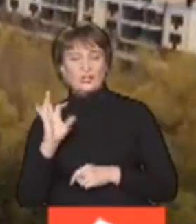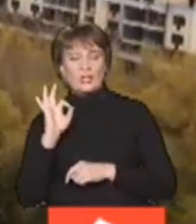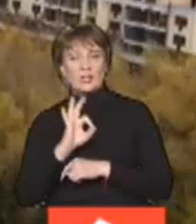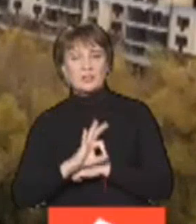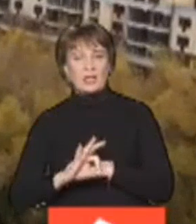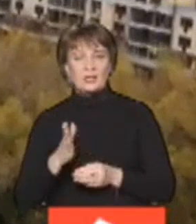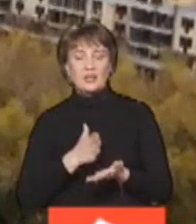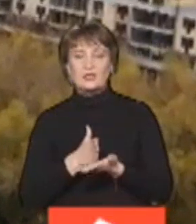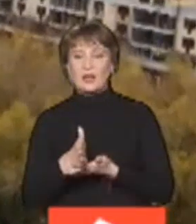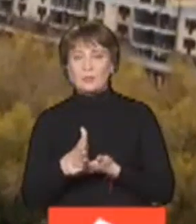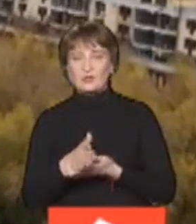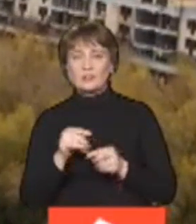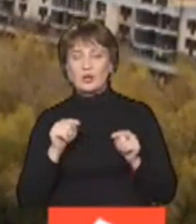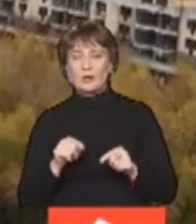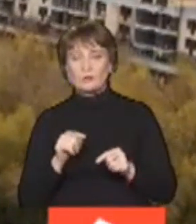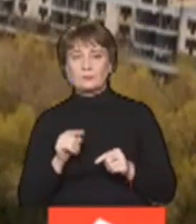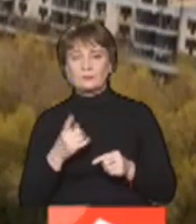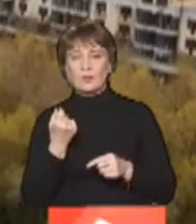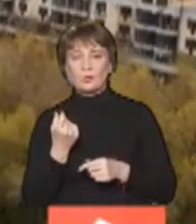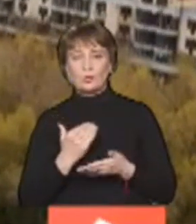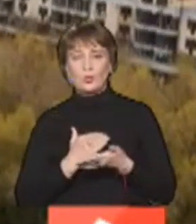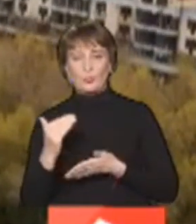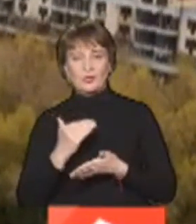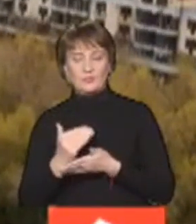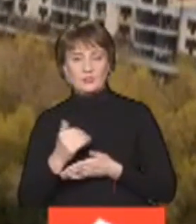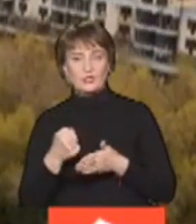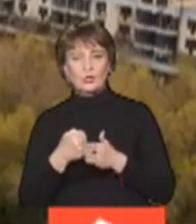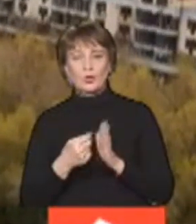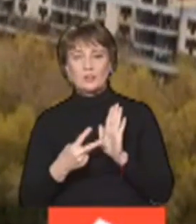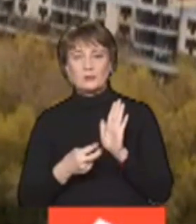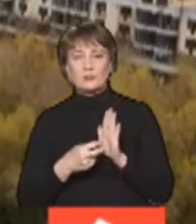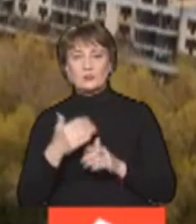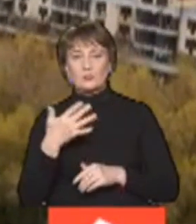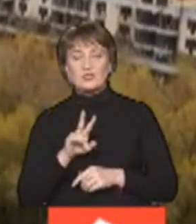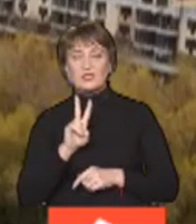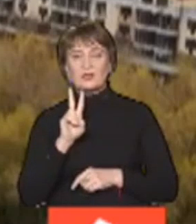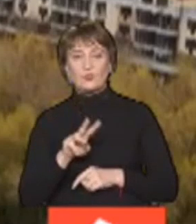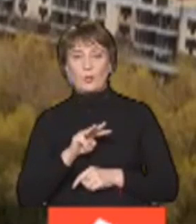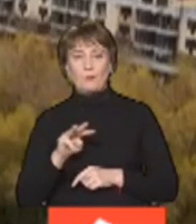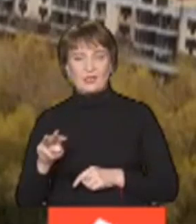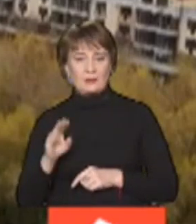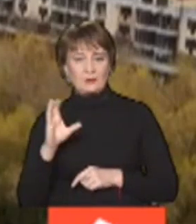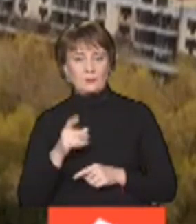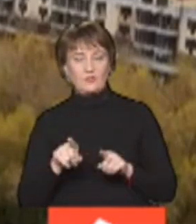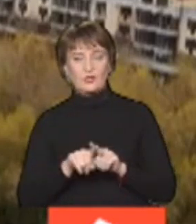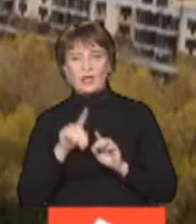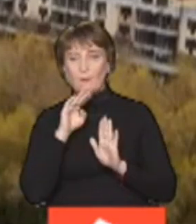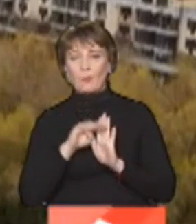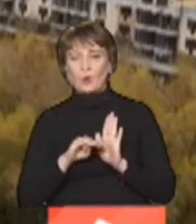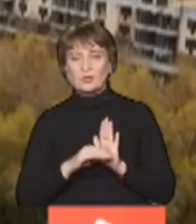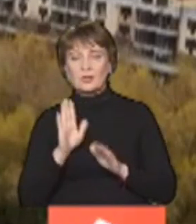метрів на секунду, а ось тиск потрошечку підвищується до 752 міліметрів ртутного стовпчика. Такі показники будуть